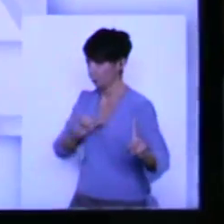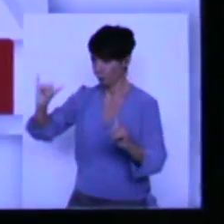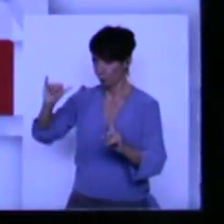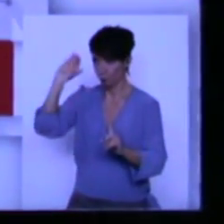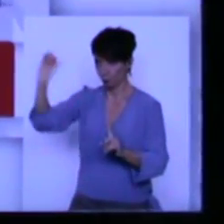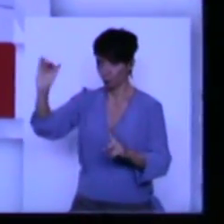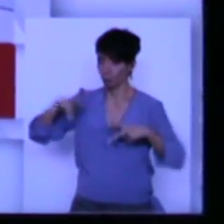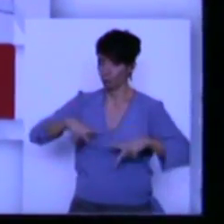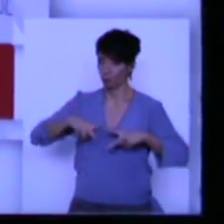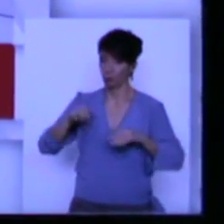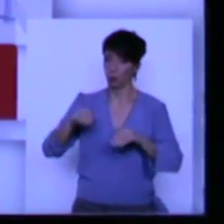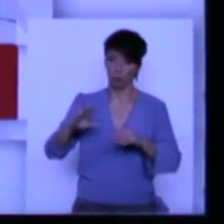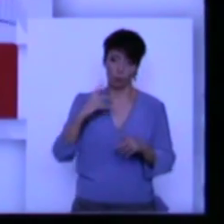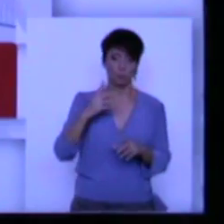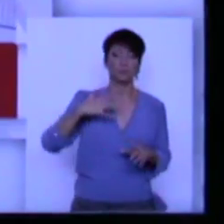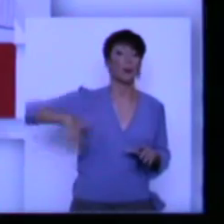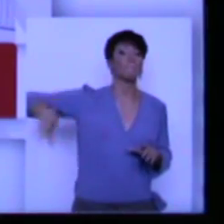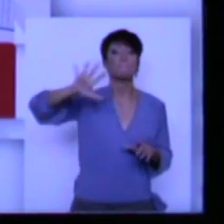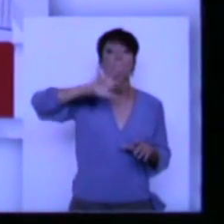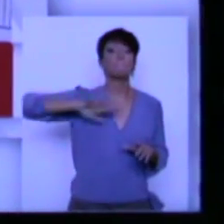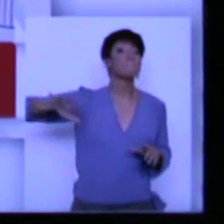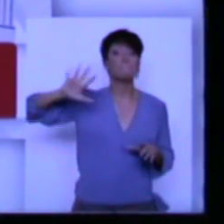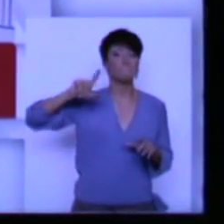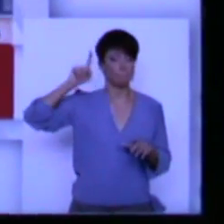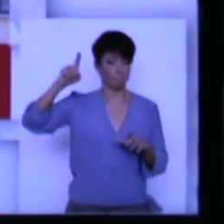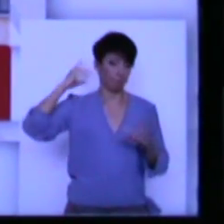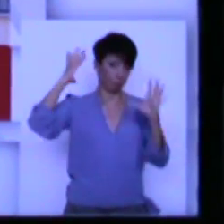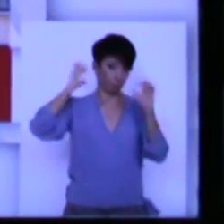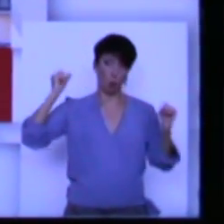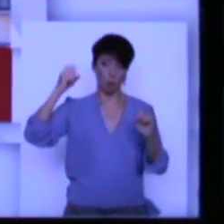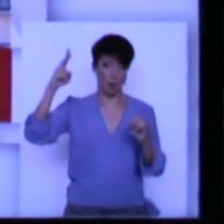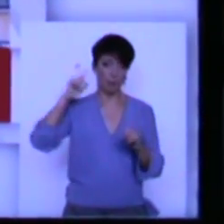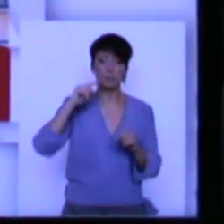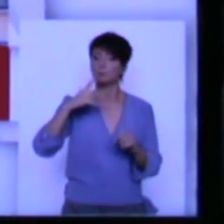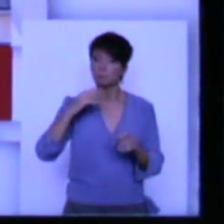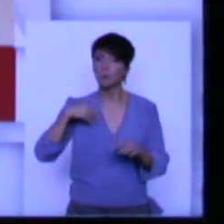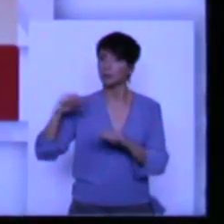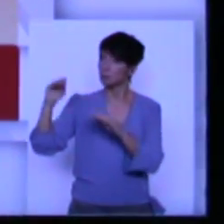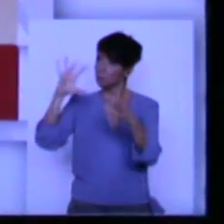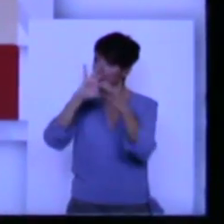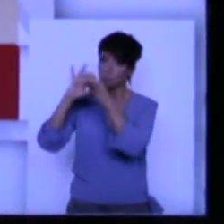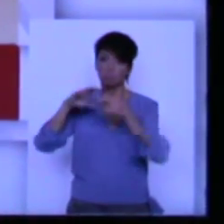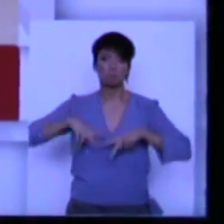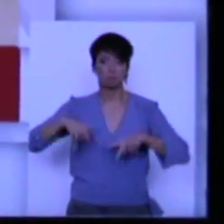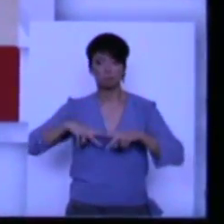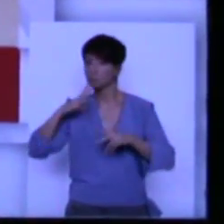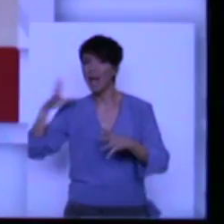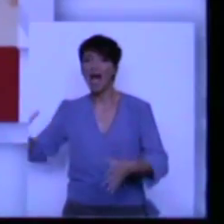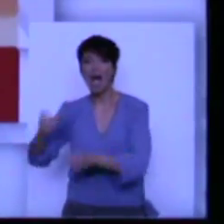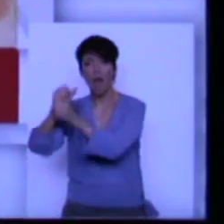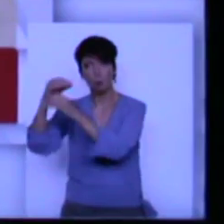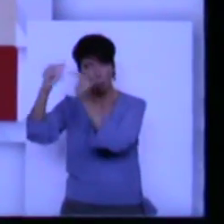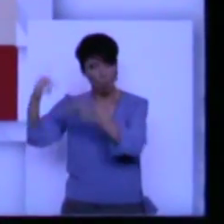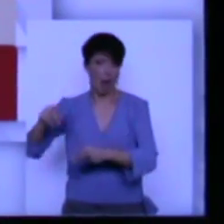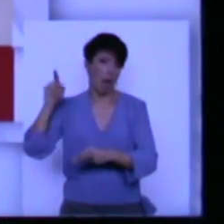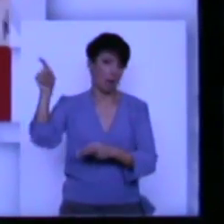θέμα. Ο Περιφερειακός Διευθυντής Εκπαίδευσης Κεντρικής Μακεδονίας, με την καθοδήγηση του Υπουργείου Παιδείας, καταβάλει προσπάθεια για την τακτοποίηση των τελευταίων εκκρεμωτήτων εντός